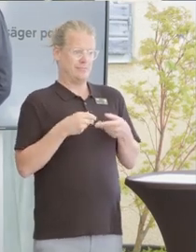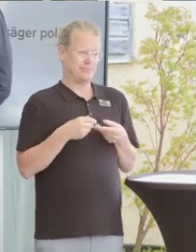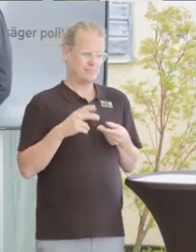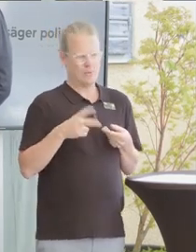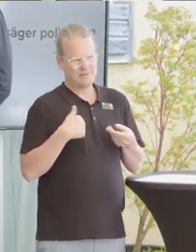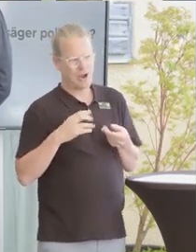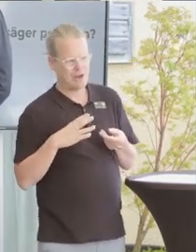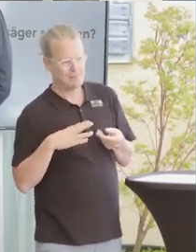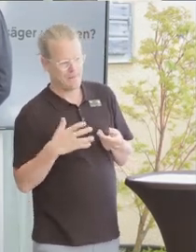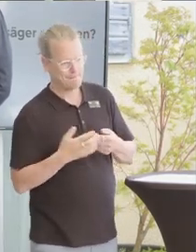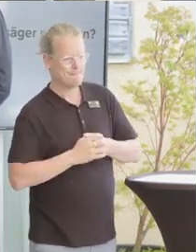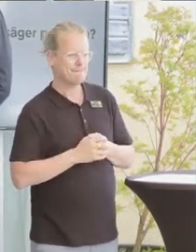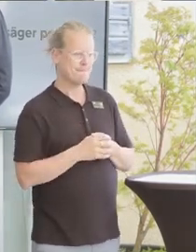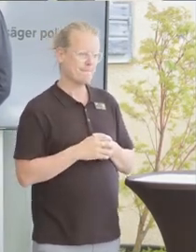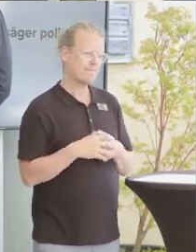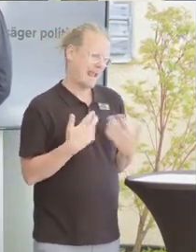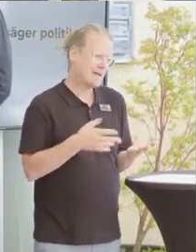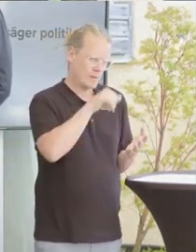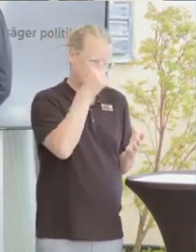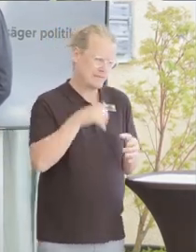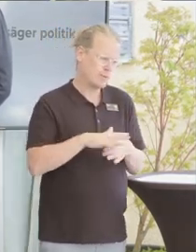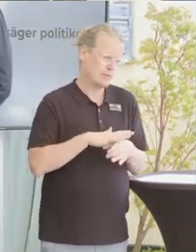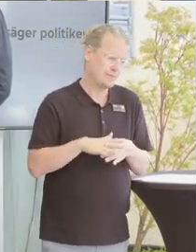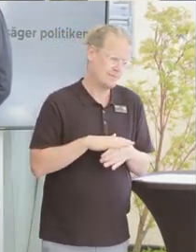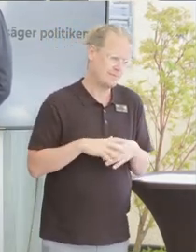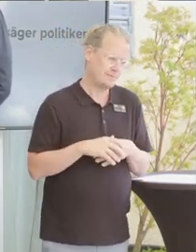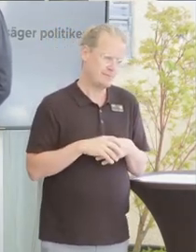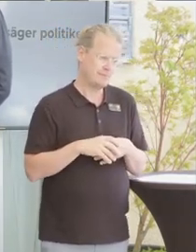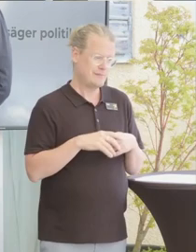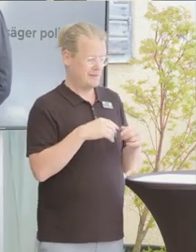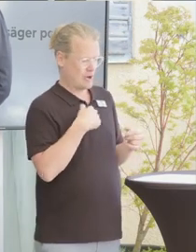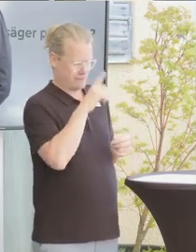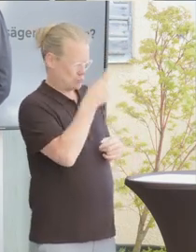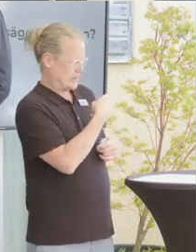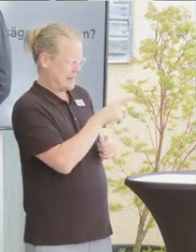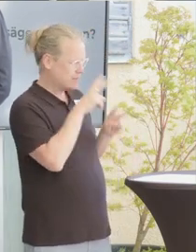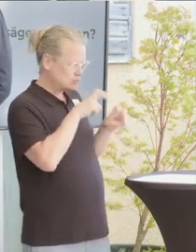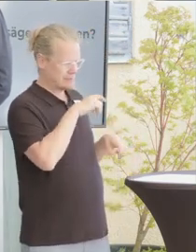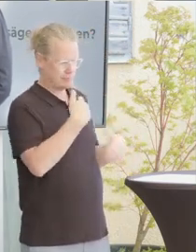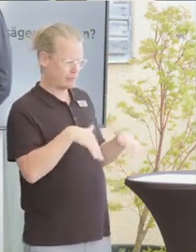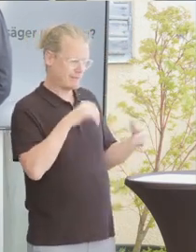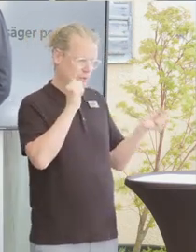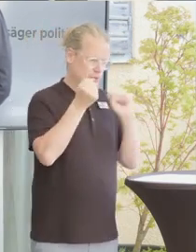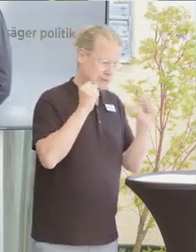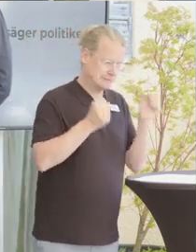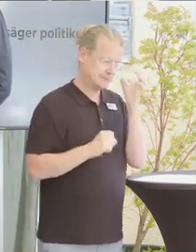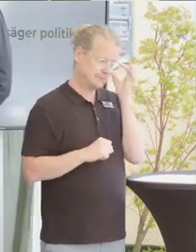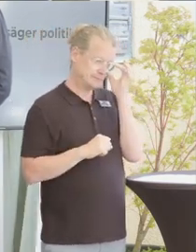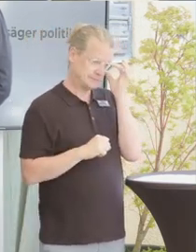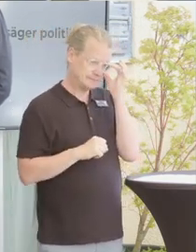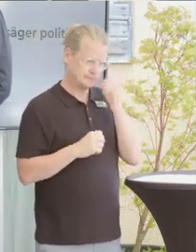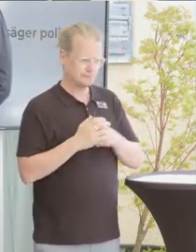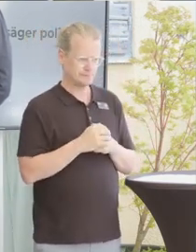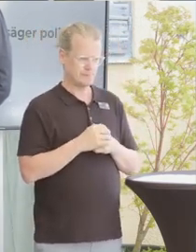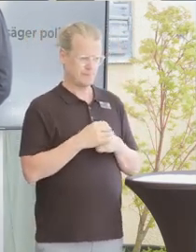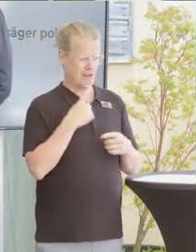ganska komplext. Jag förstår liksom frustrationen och önskan, absolut. Och sen det andra, avtalslicenser.